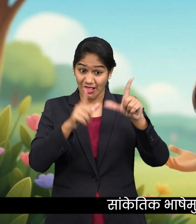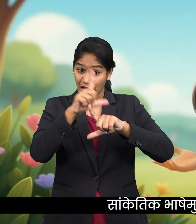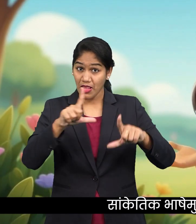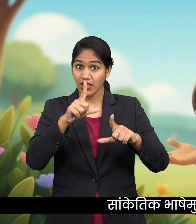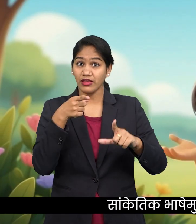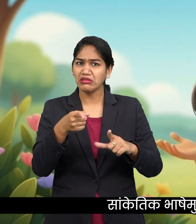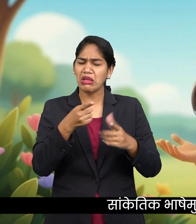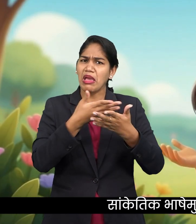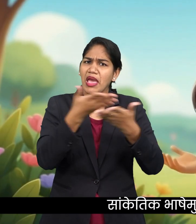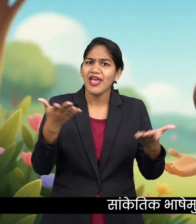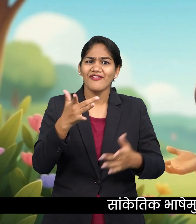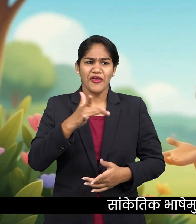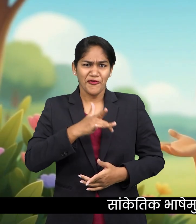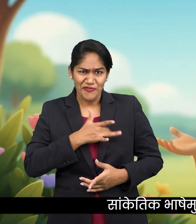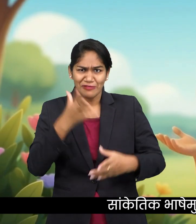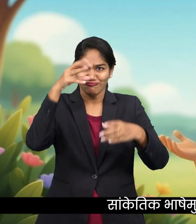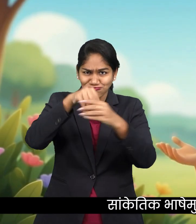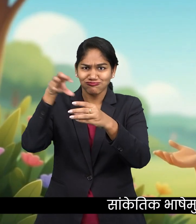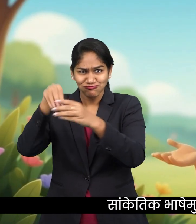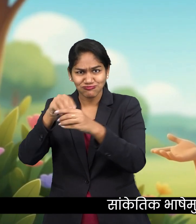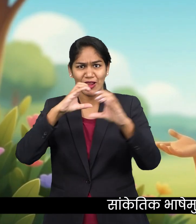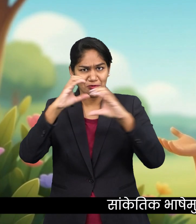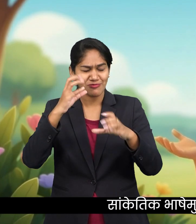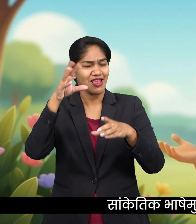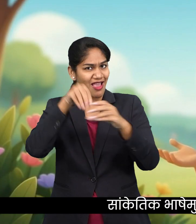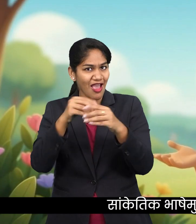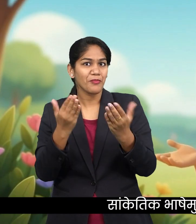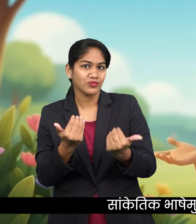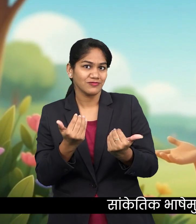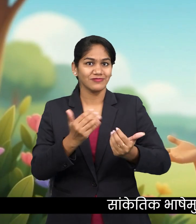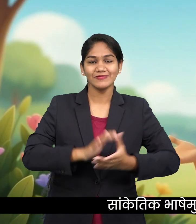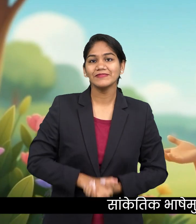सांकेतिक भाषेमुळे सर्वांनाच समावेश असल्याचे जाणवते.